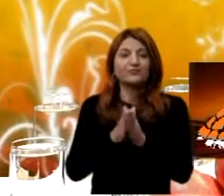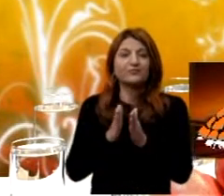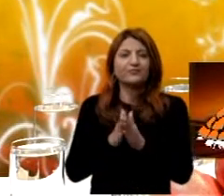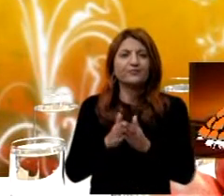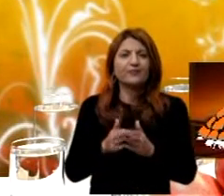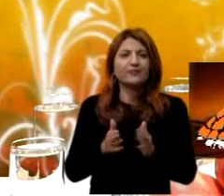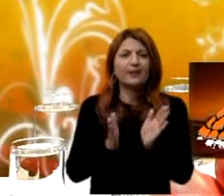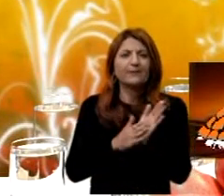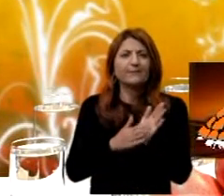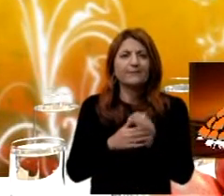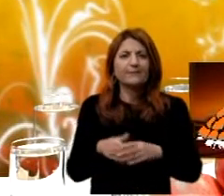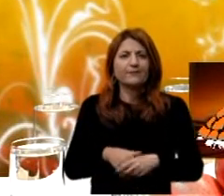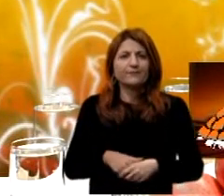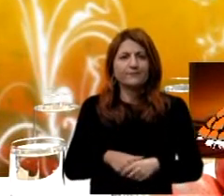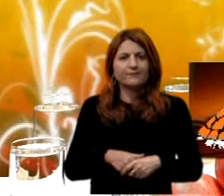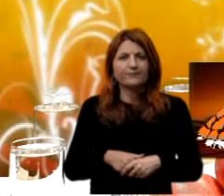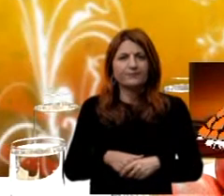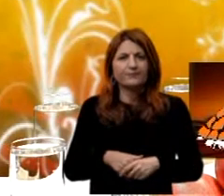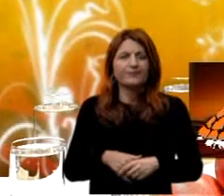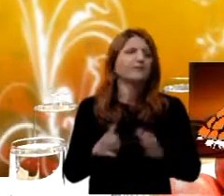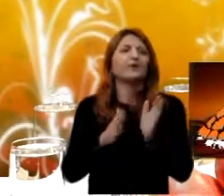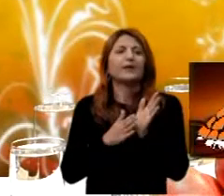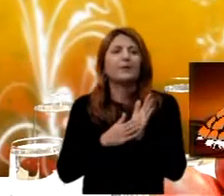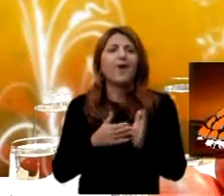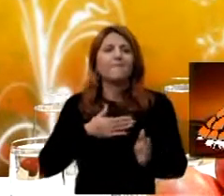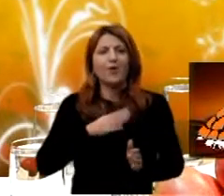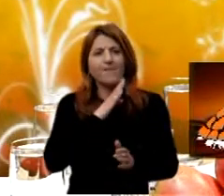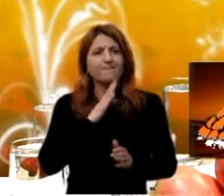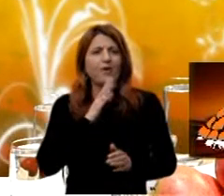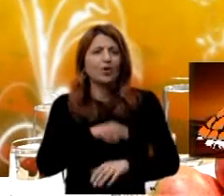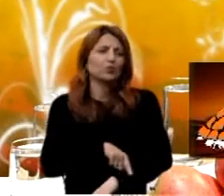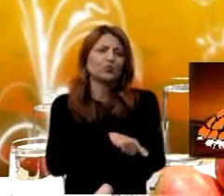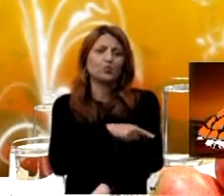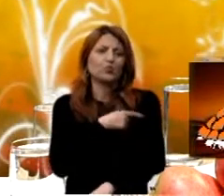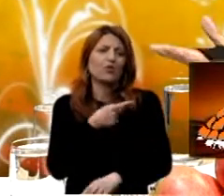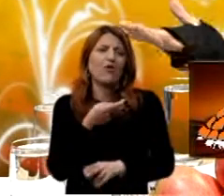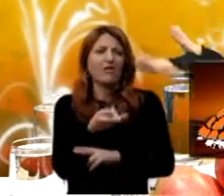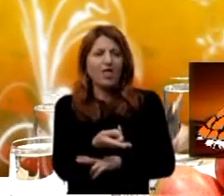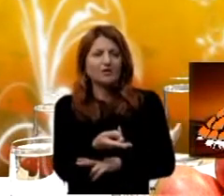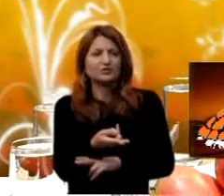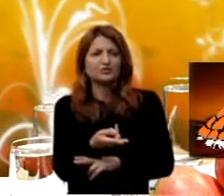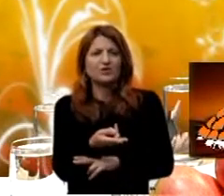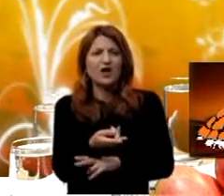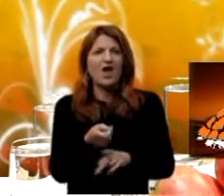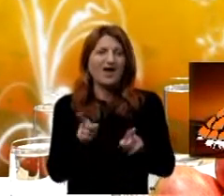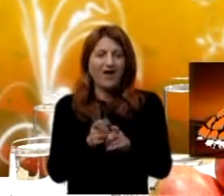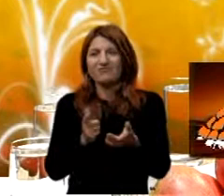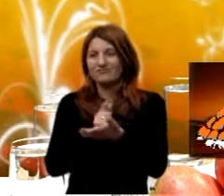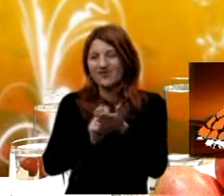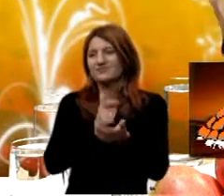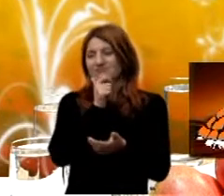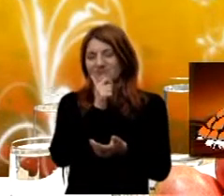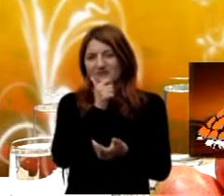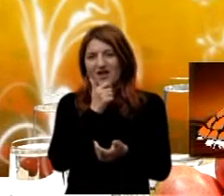znak, recimo, o tom stilu. Evo, recimo, moja majka je dugo ležala, kao što se dešava u starijoj